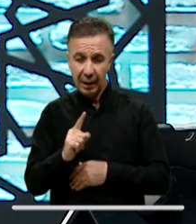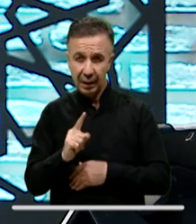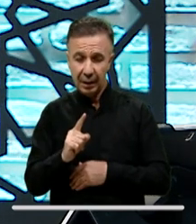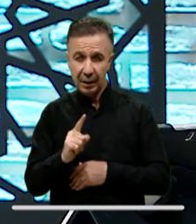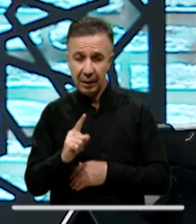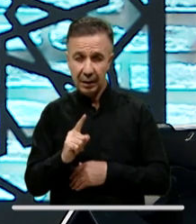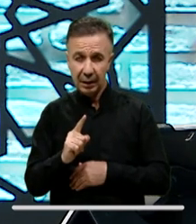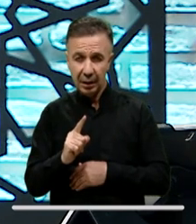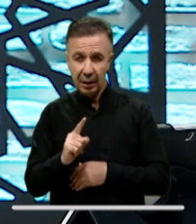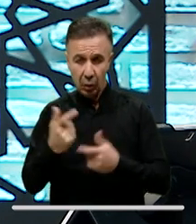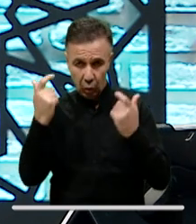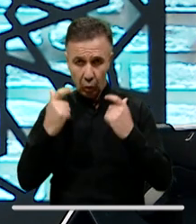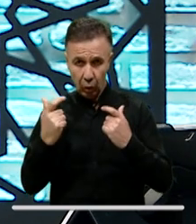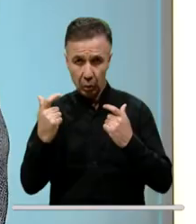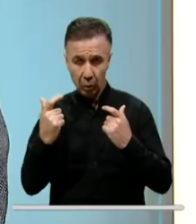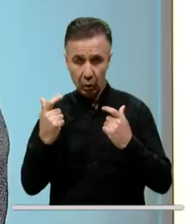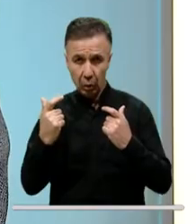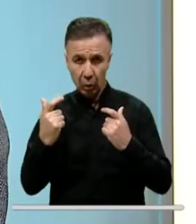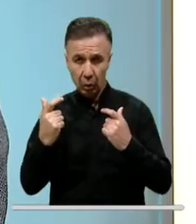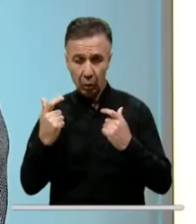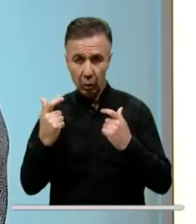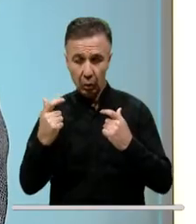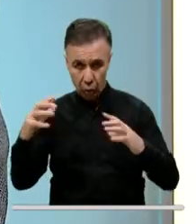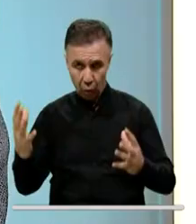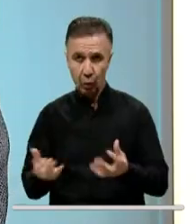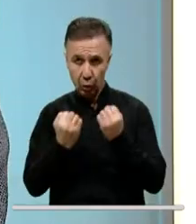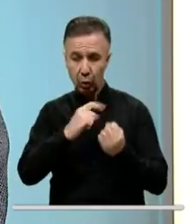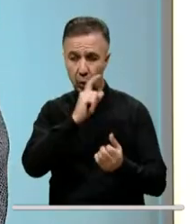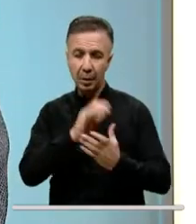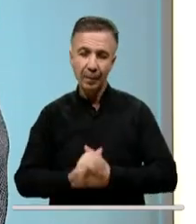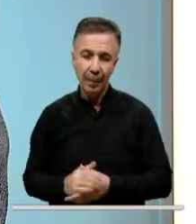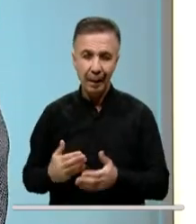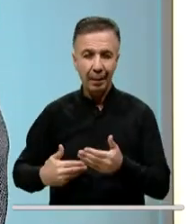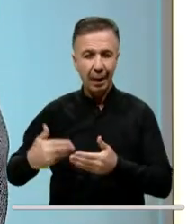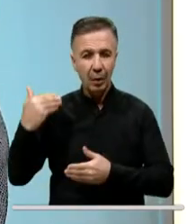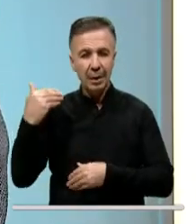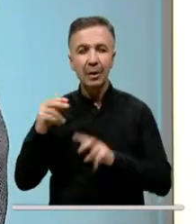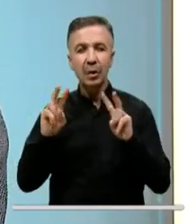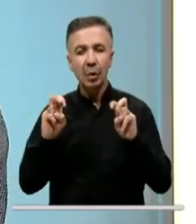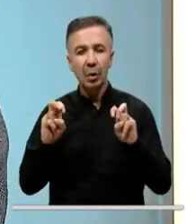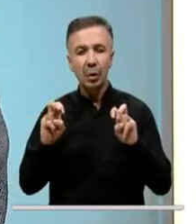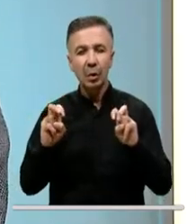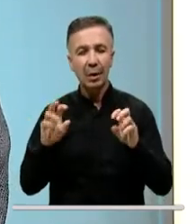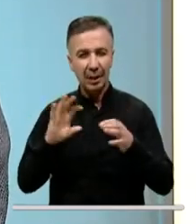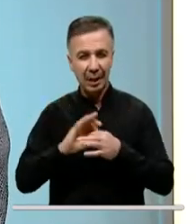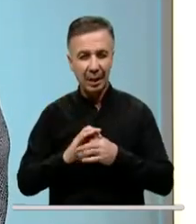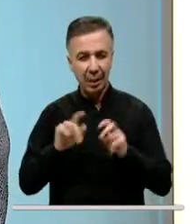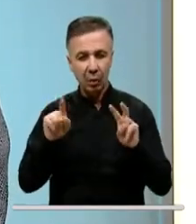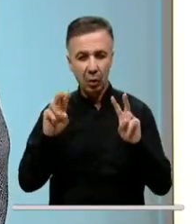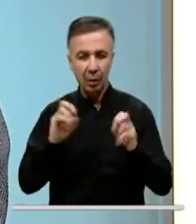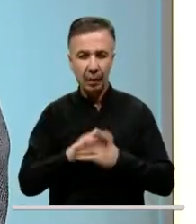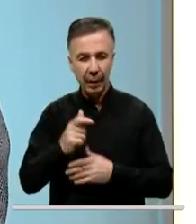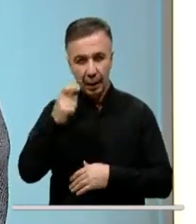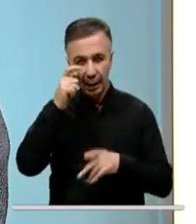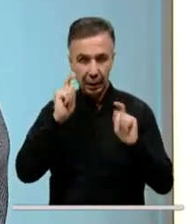konu hakkında ne söylersiniz demiş. Şimdi bakın, biraz önceki meseleyle ilgili bu husus.